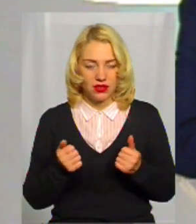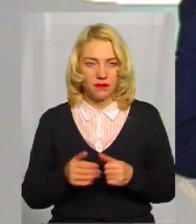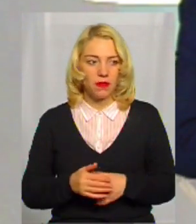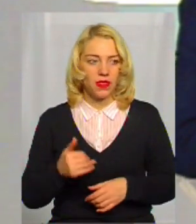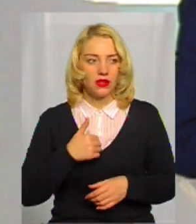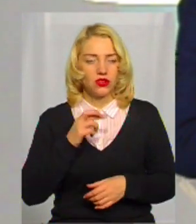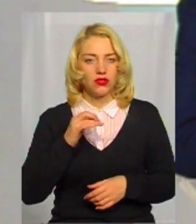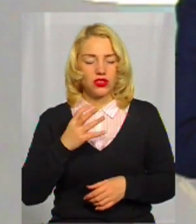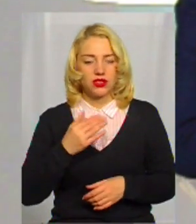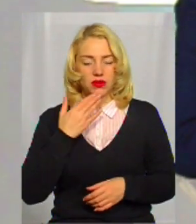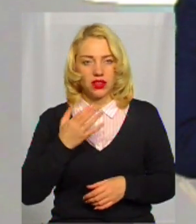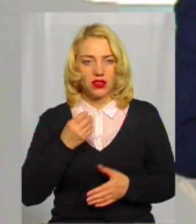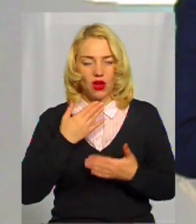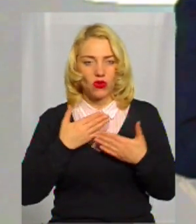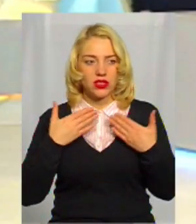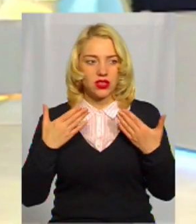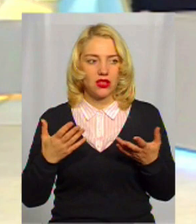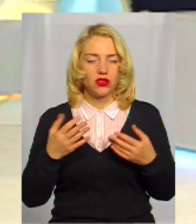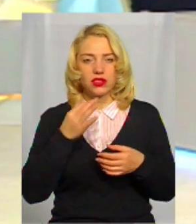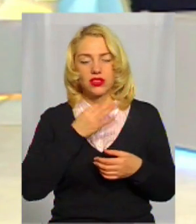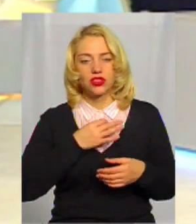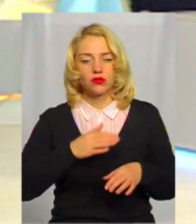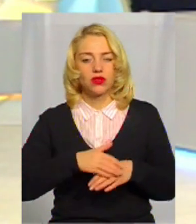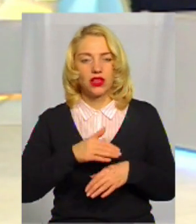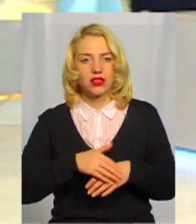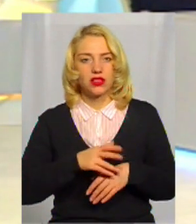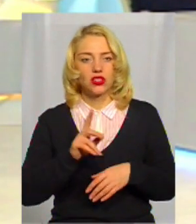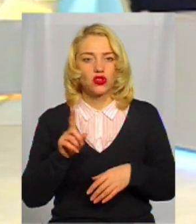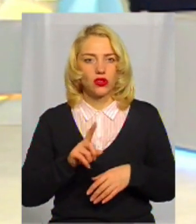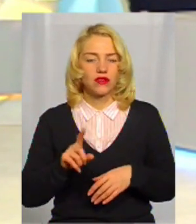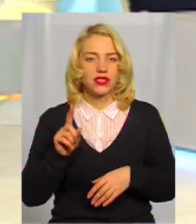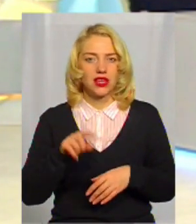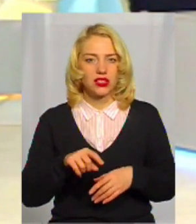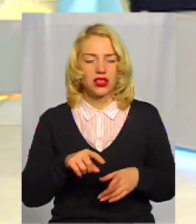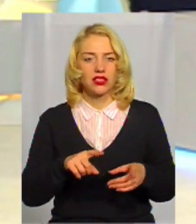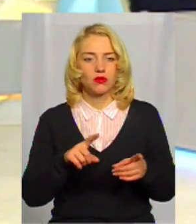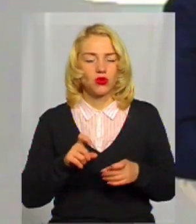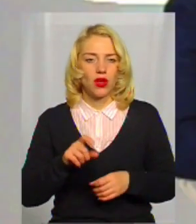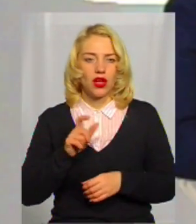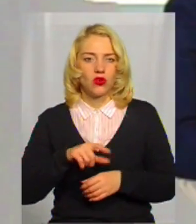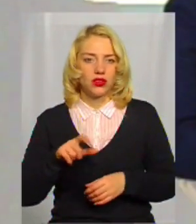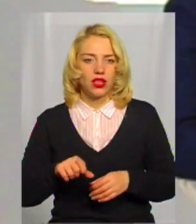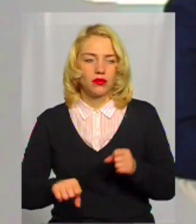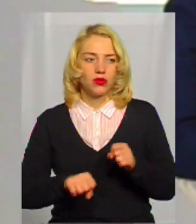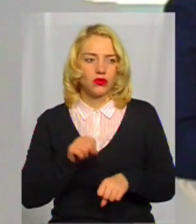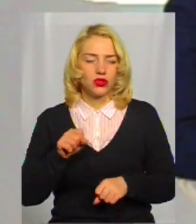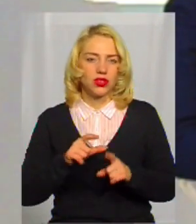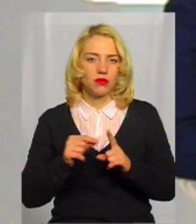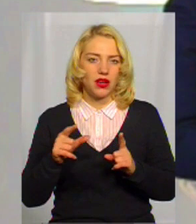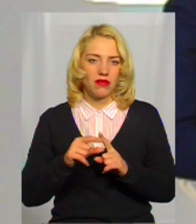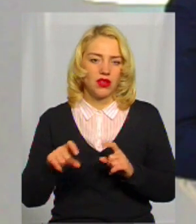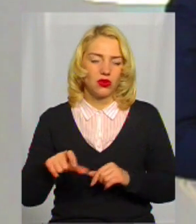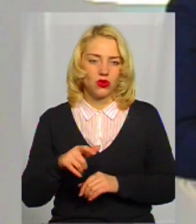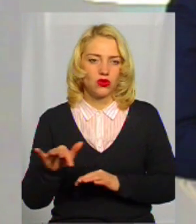Хотів ще наостанок запитати. Скажіть, будь ласка, от що все ж таки спонукає людей порушувати правила дорожнього